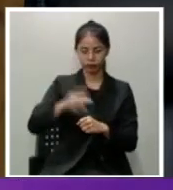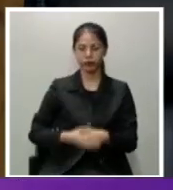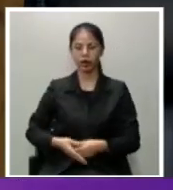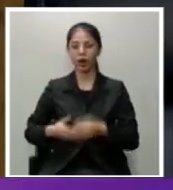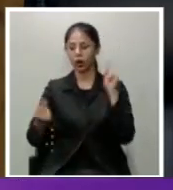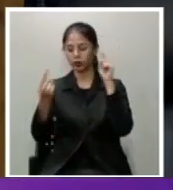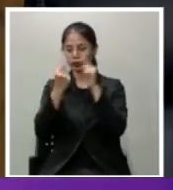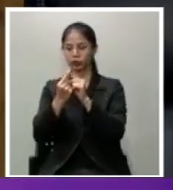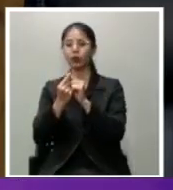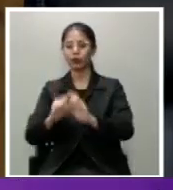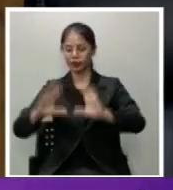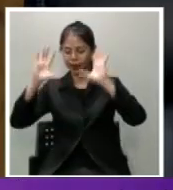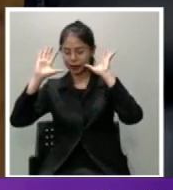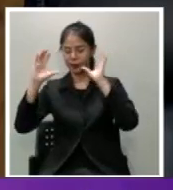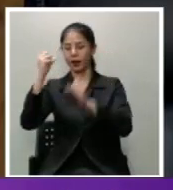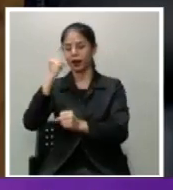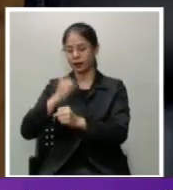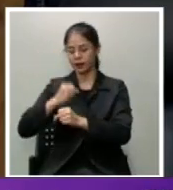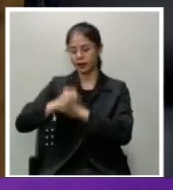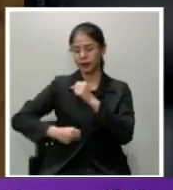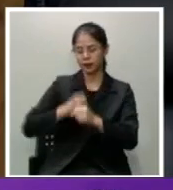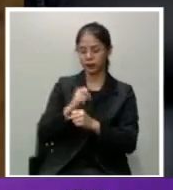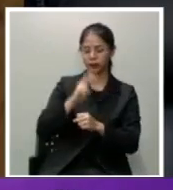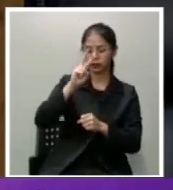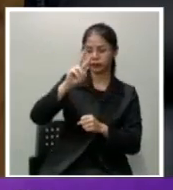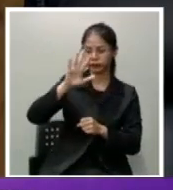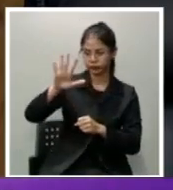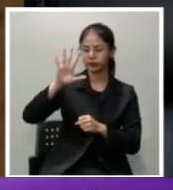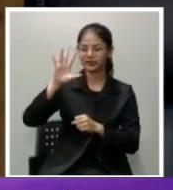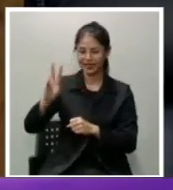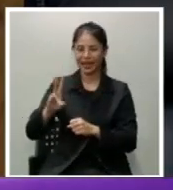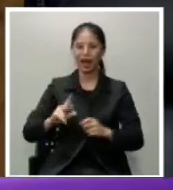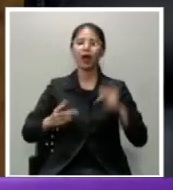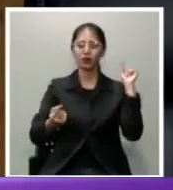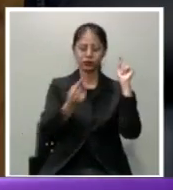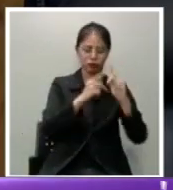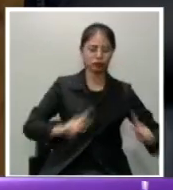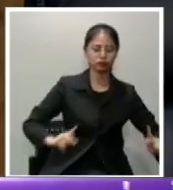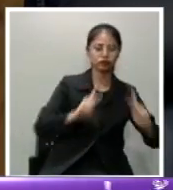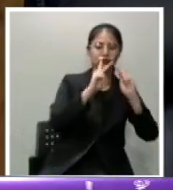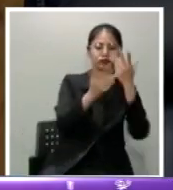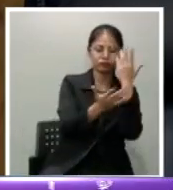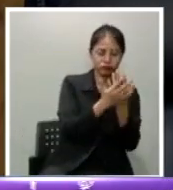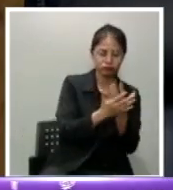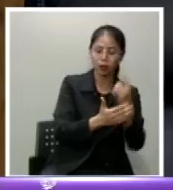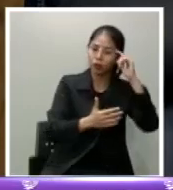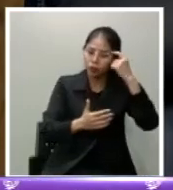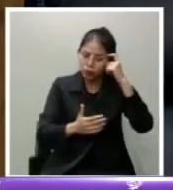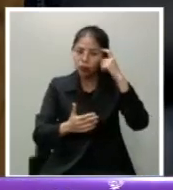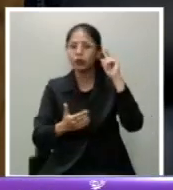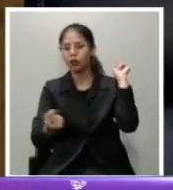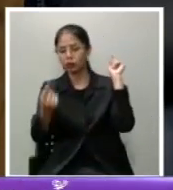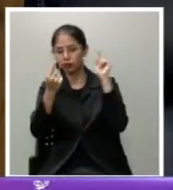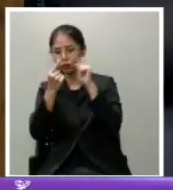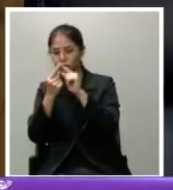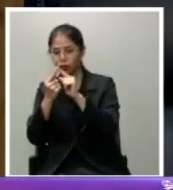57ก่อนเดือนกันยา57รัฐบาลยังไม่ทันมีรัฐมนตรีคลังยังไม่ทันจะเกิดยังไม่ทันจะรู้ว่าเป็นใครกรมศุลก